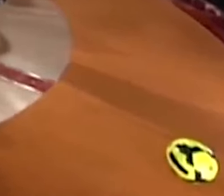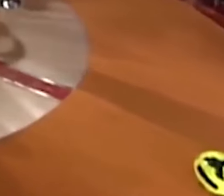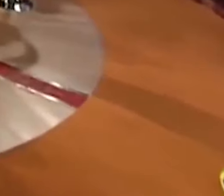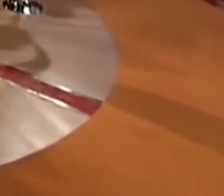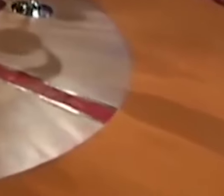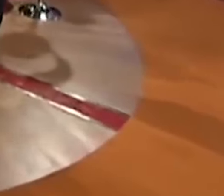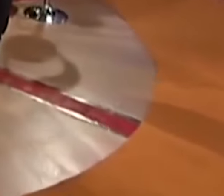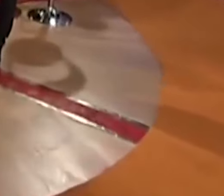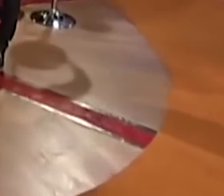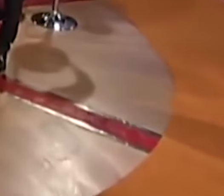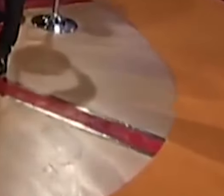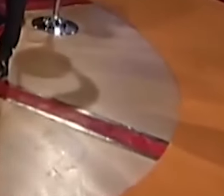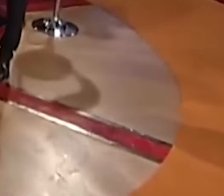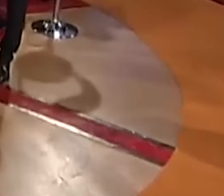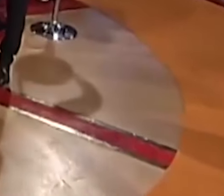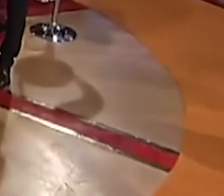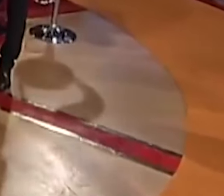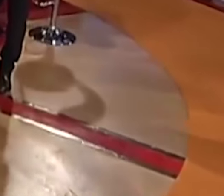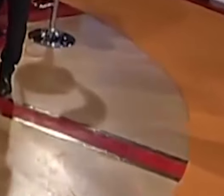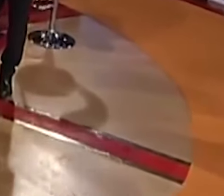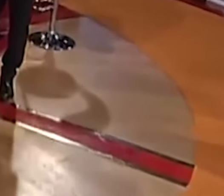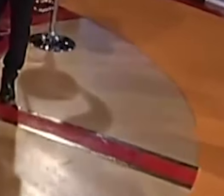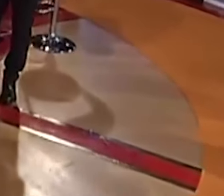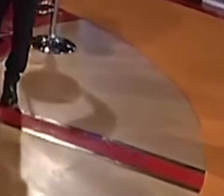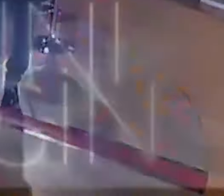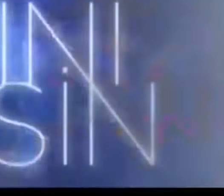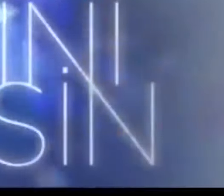Evet. Ömür Gedik'le ilgili elimde bazı videolar var, görelim.